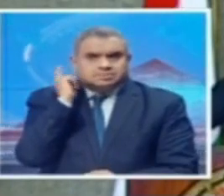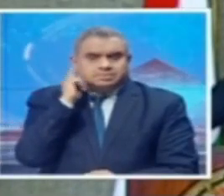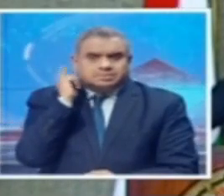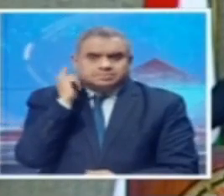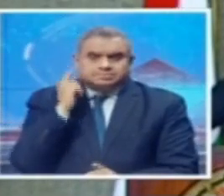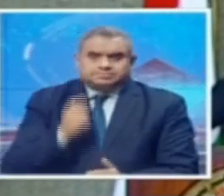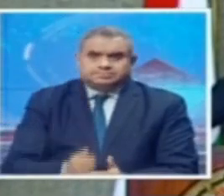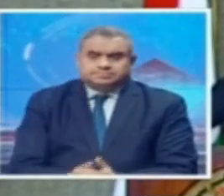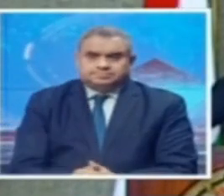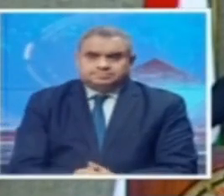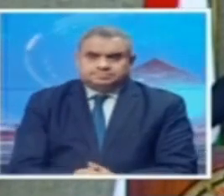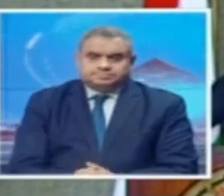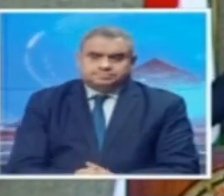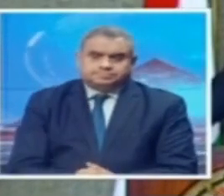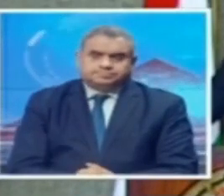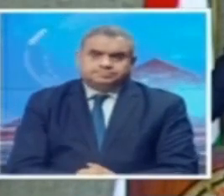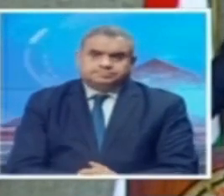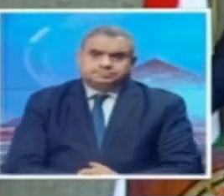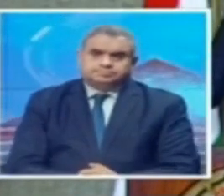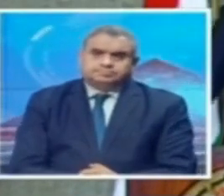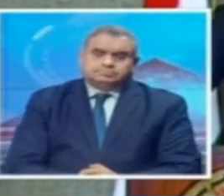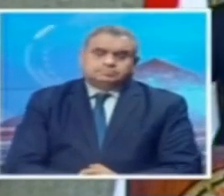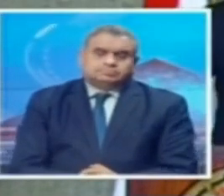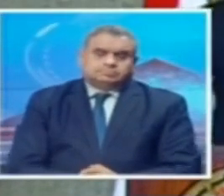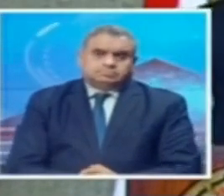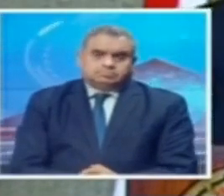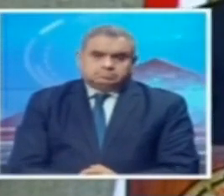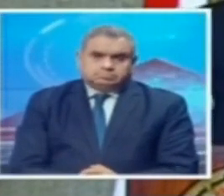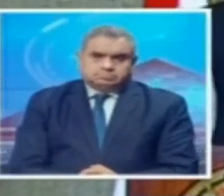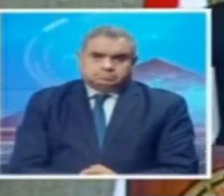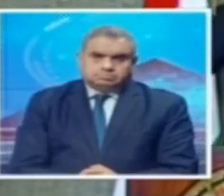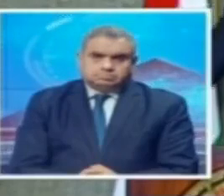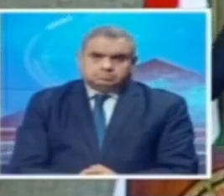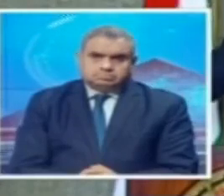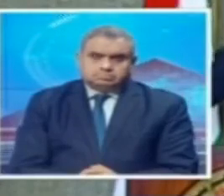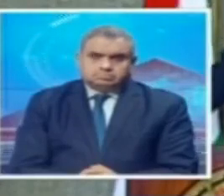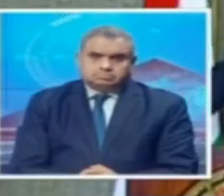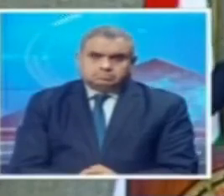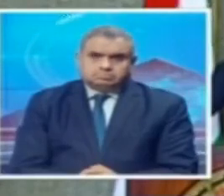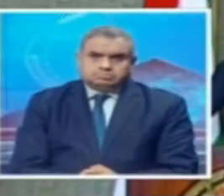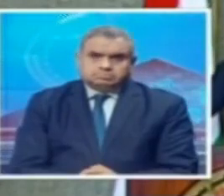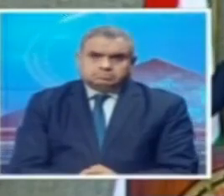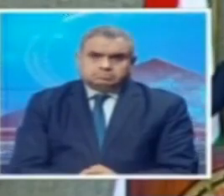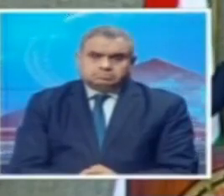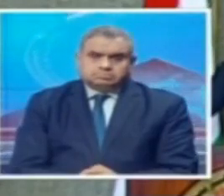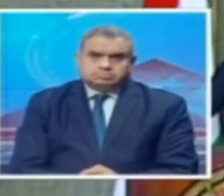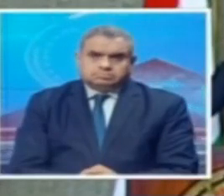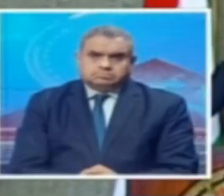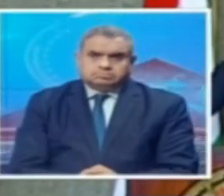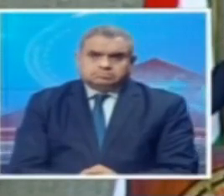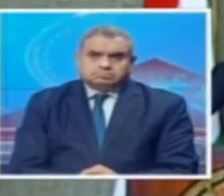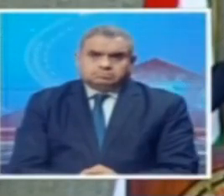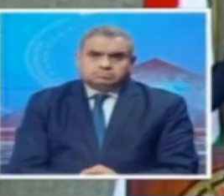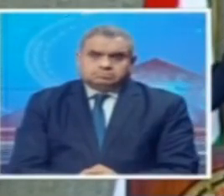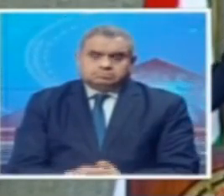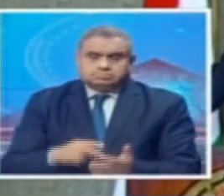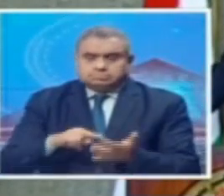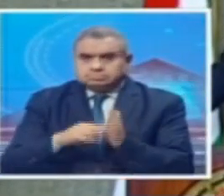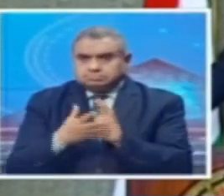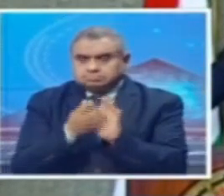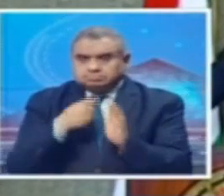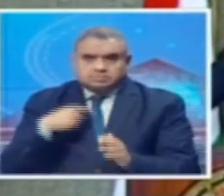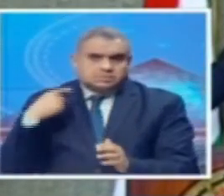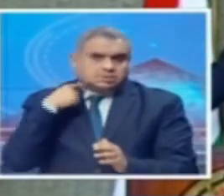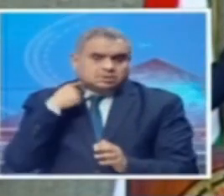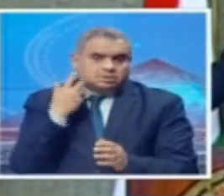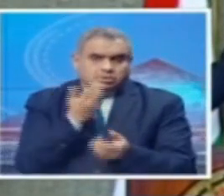غير الشرعي عبر البحر انطلاقا من مصر. ممكن نعمل حسابات يعني أنه كم هي خسارة الاتحاد